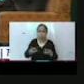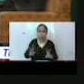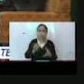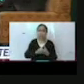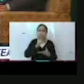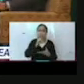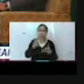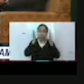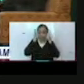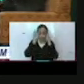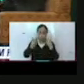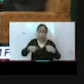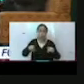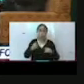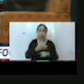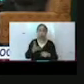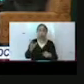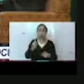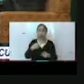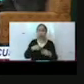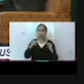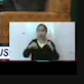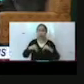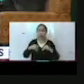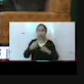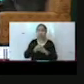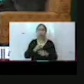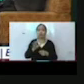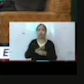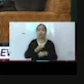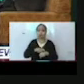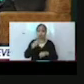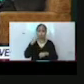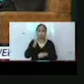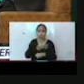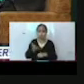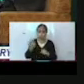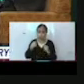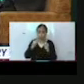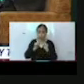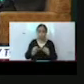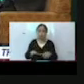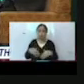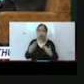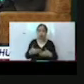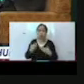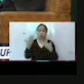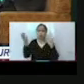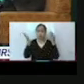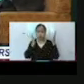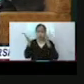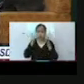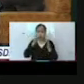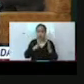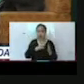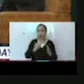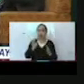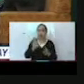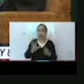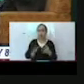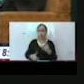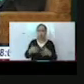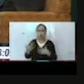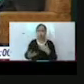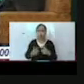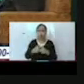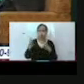Sabi nga ni Pastor, naalala ko yun sa pinagmitingan ng full-time eh. Para mapanatili mo yung masayang paglilingkod mo sa Panginoon at yung apoy ng paglilingkod mo sa